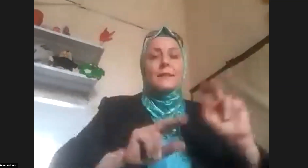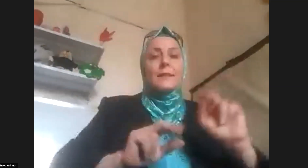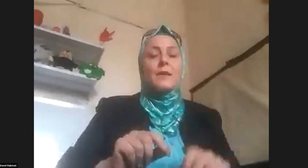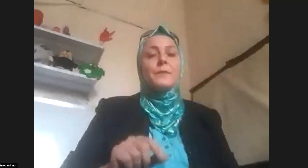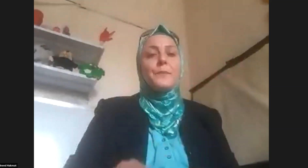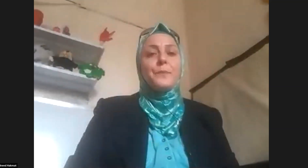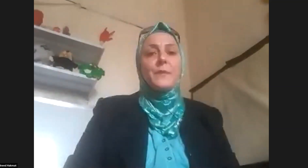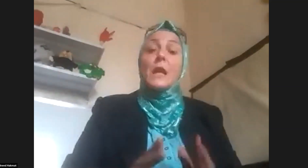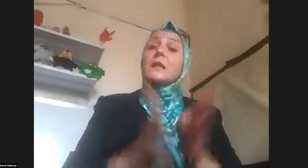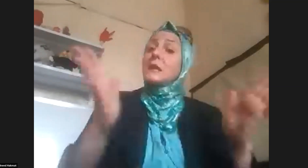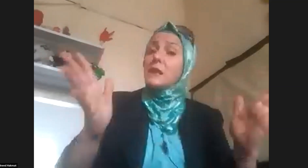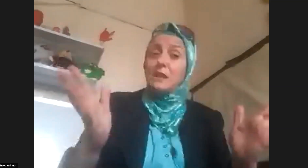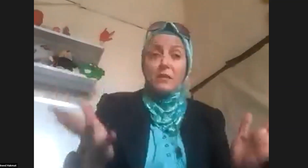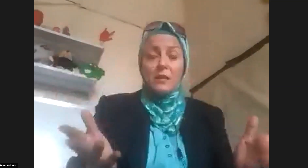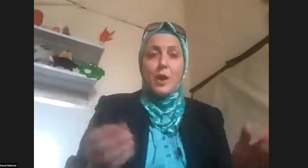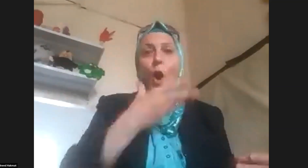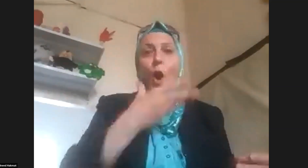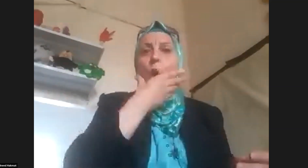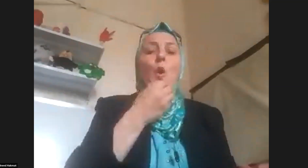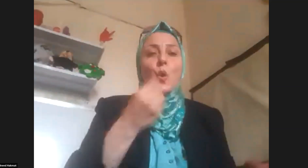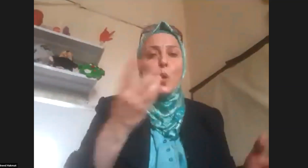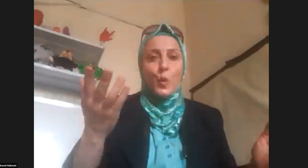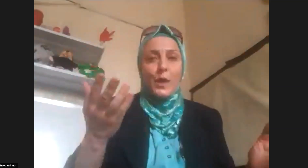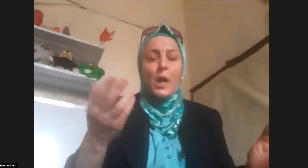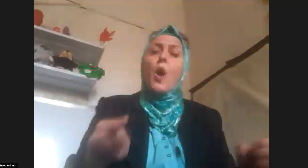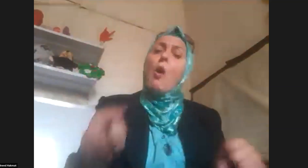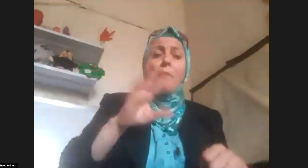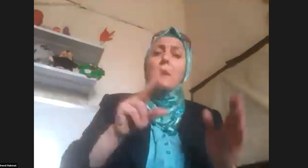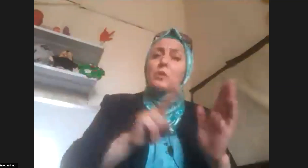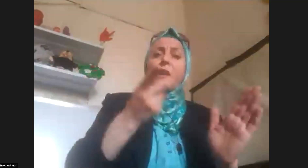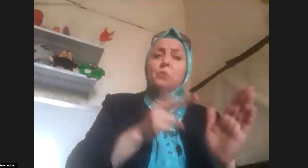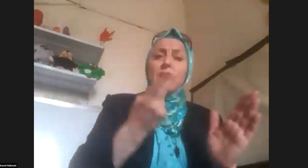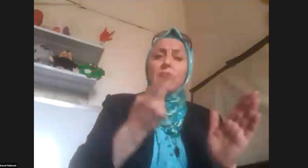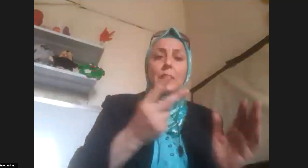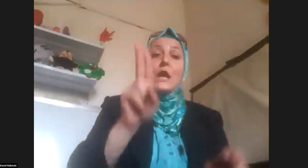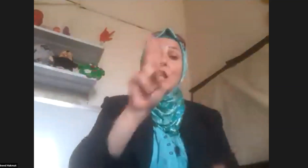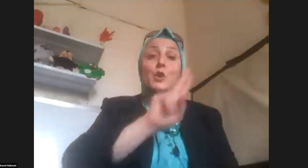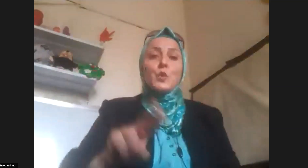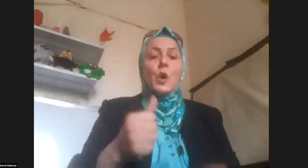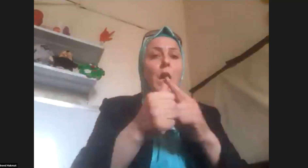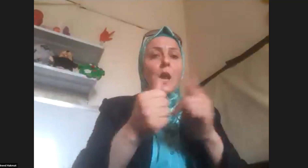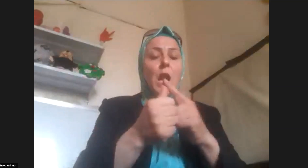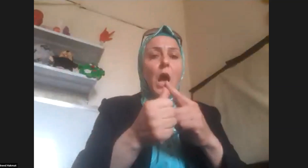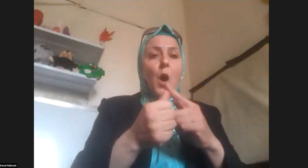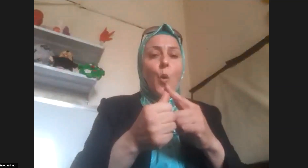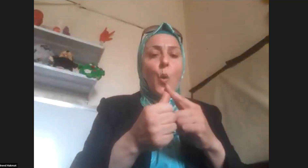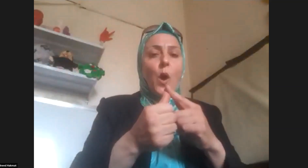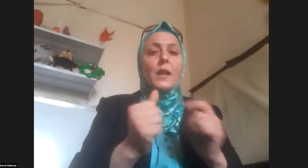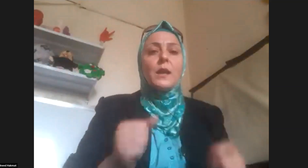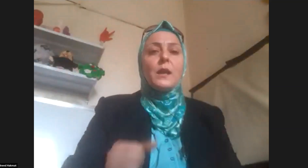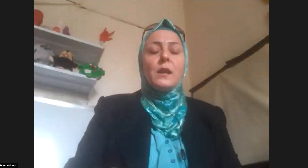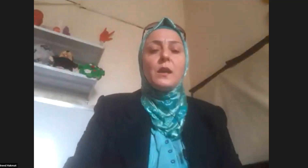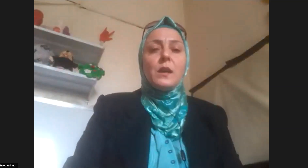كتير رائعة يعني، وكتير منها متكرر طبعا. السؤال الأول بتطرق للدول